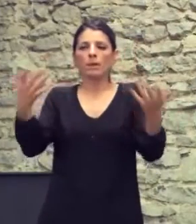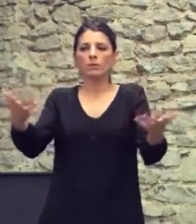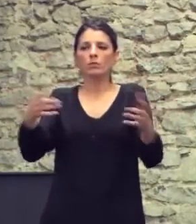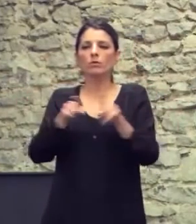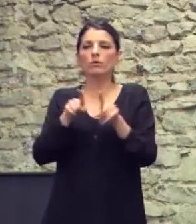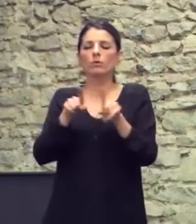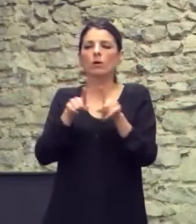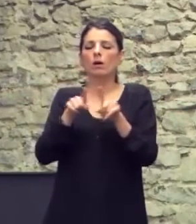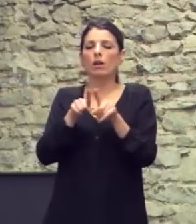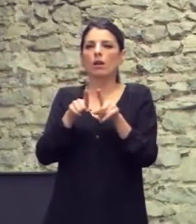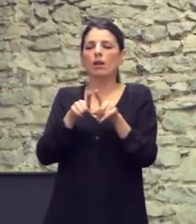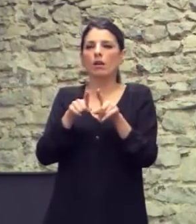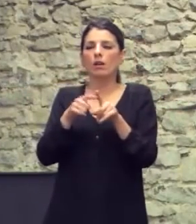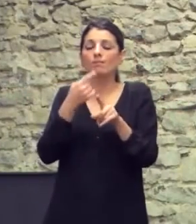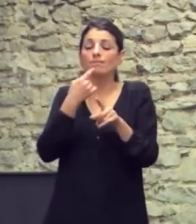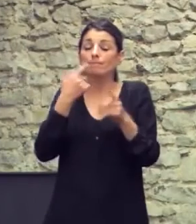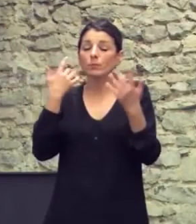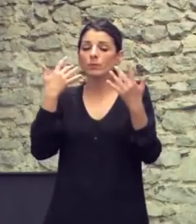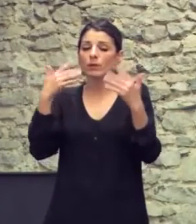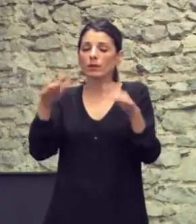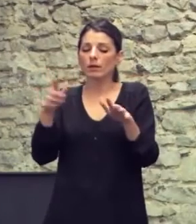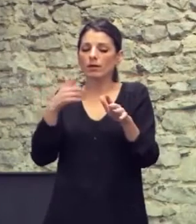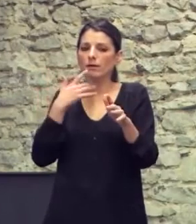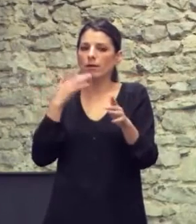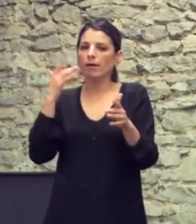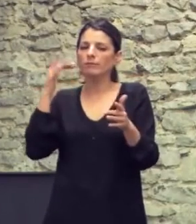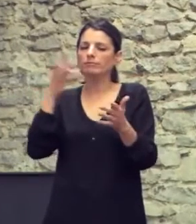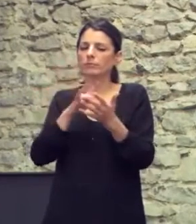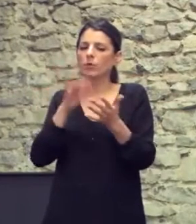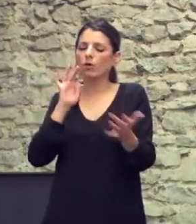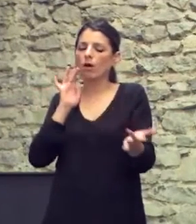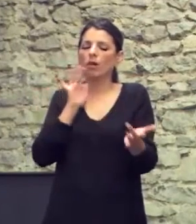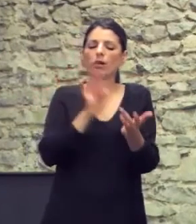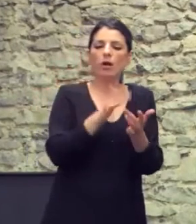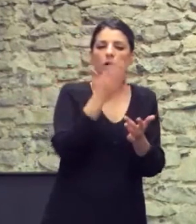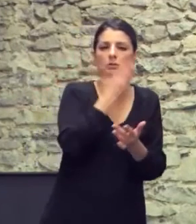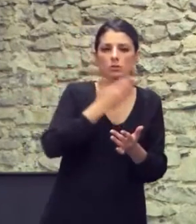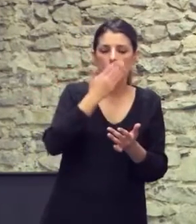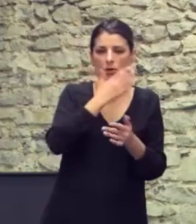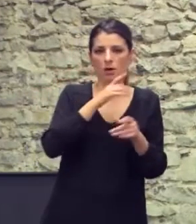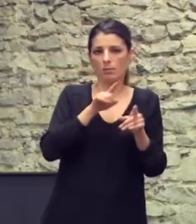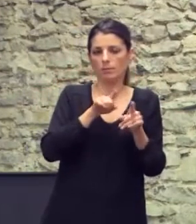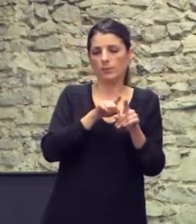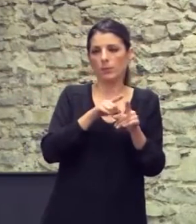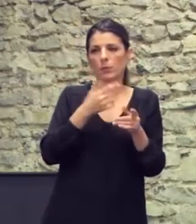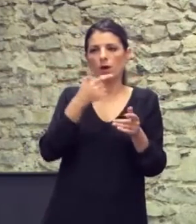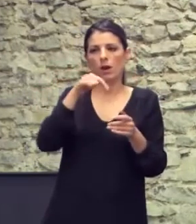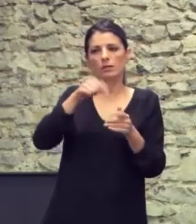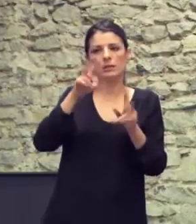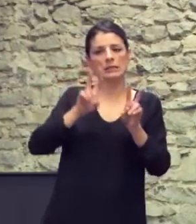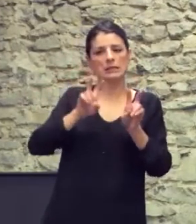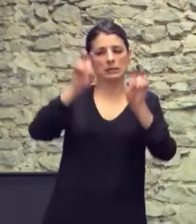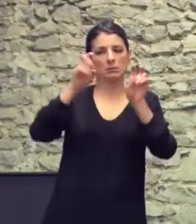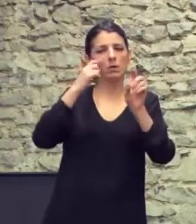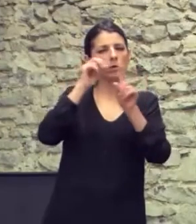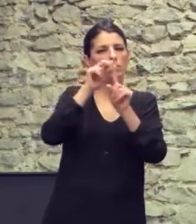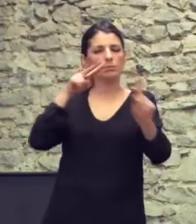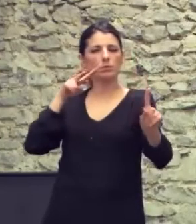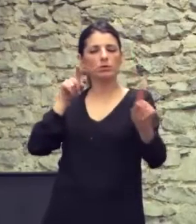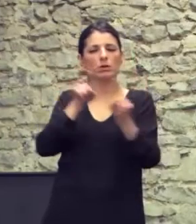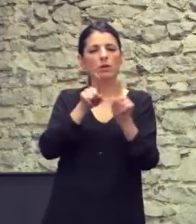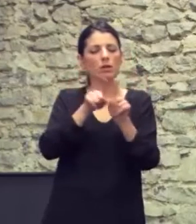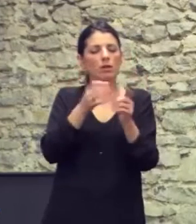larraigitan esango nuke, eskolan gerturatzen garela, gai honetara, oso ikuspegi ertxi batetik.